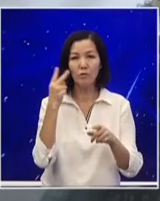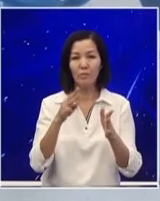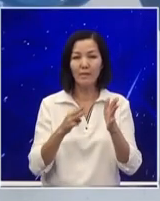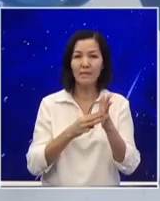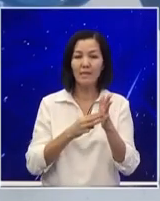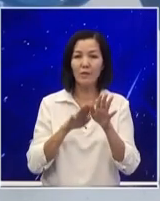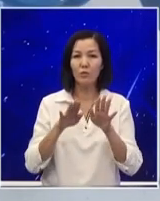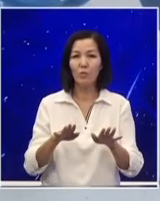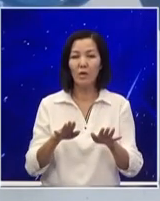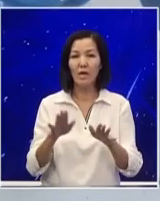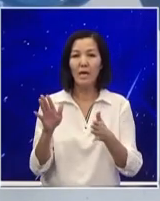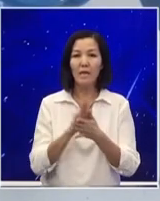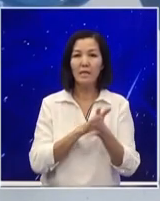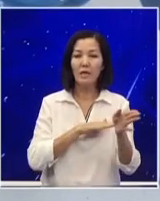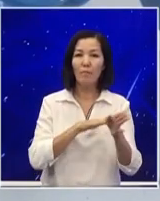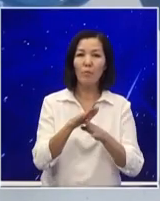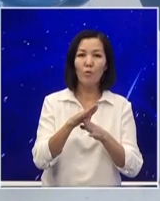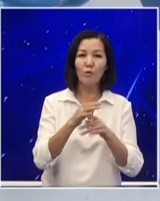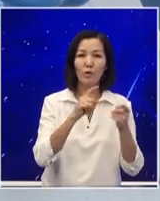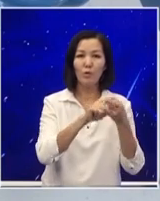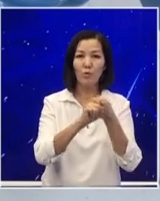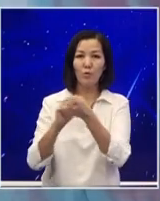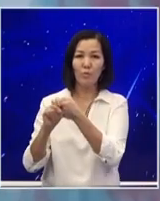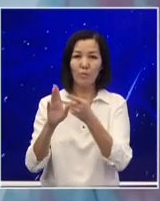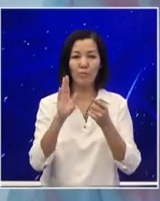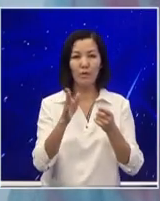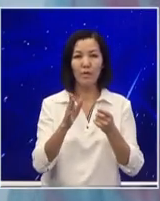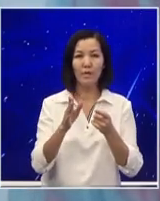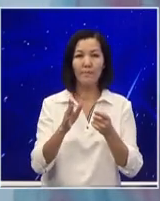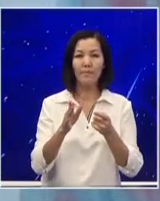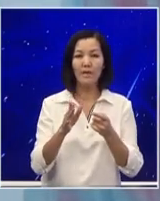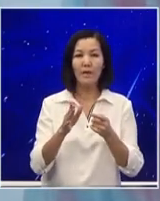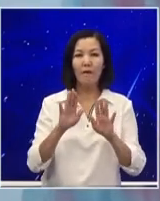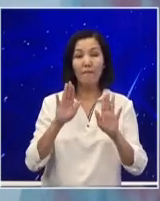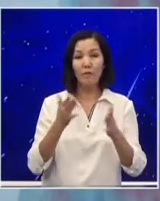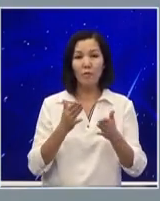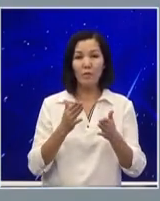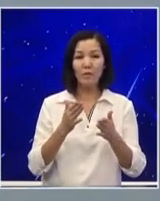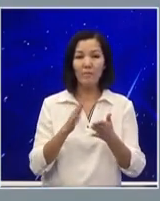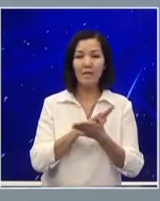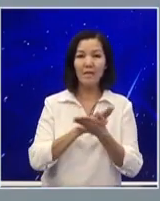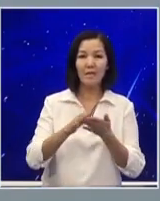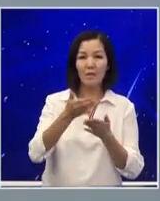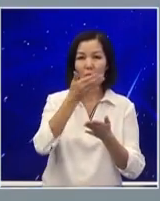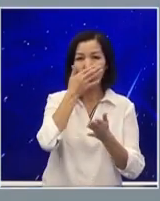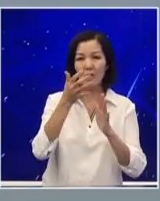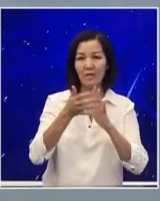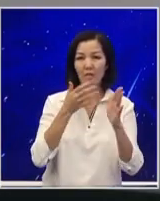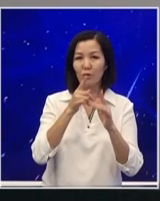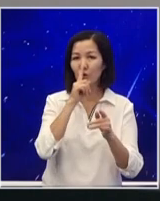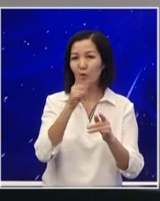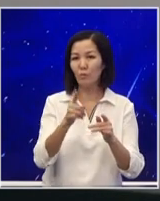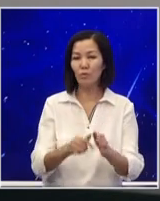128 нүктеге тегіс жеткізуші түтікшелер арқылы жетіп отыр. Мейлі қандай жағдай болса да таза оттегінен тапшылық болмайды.